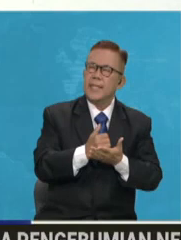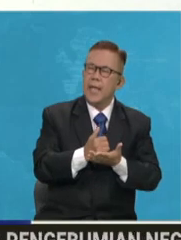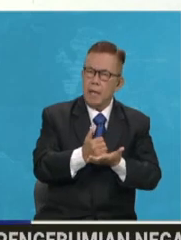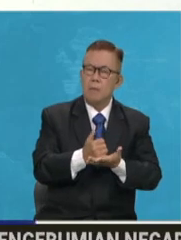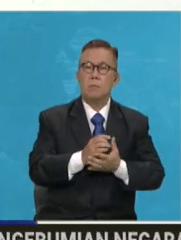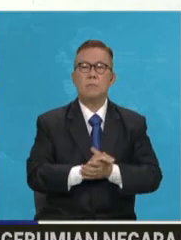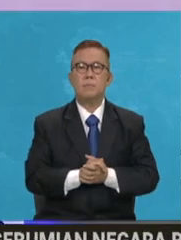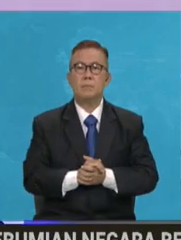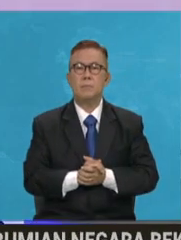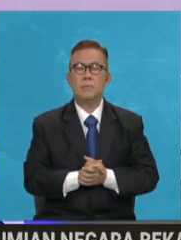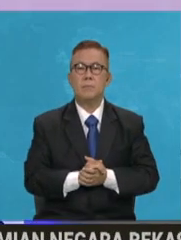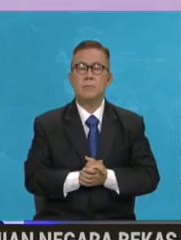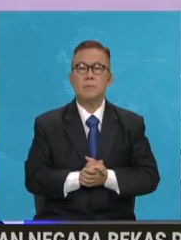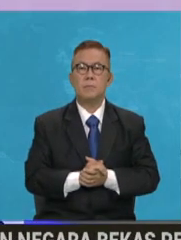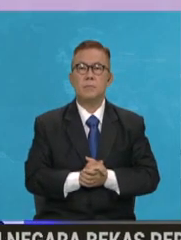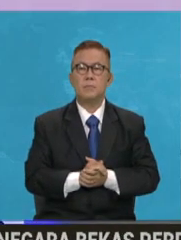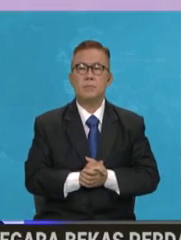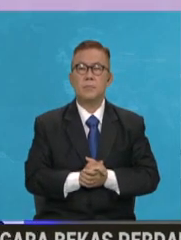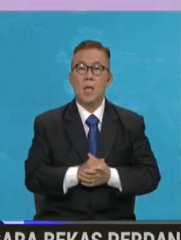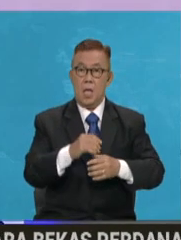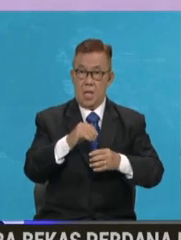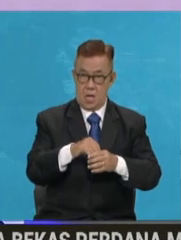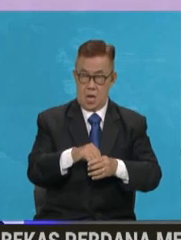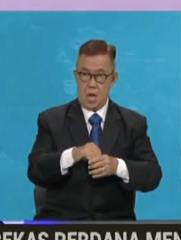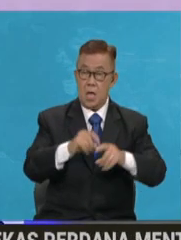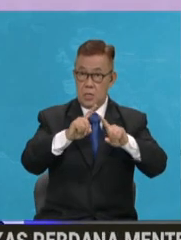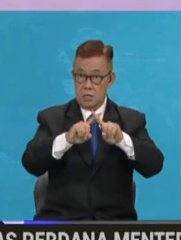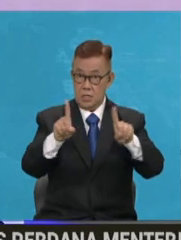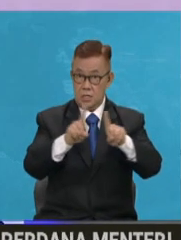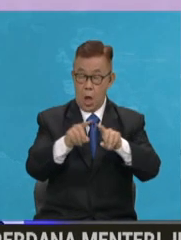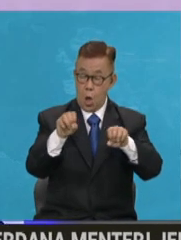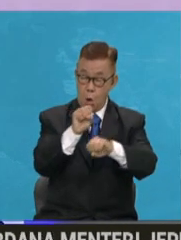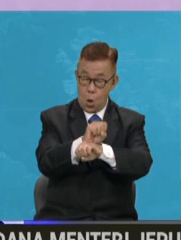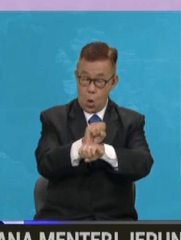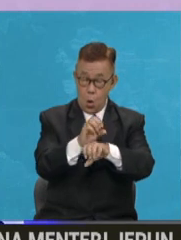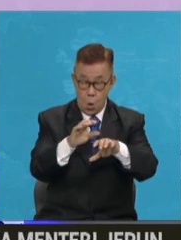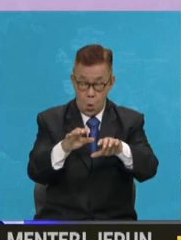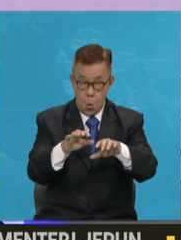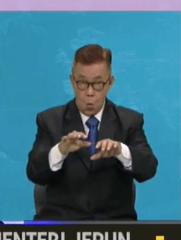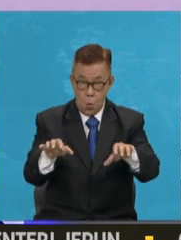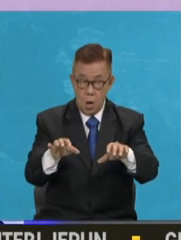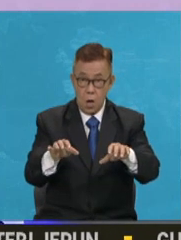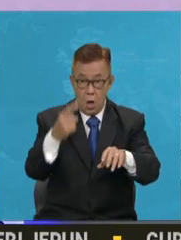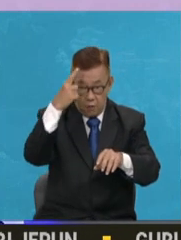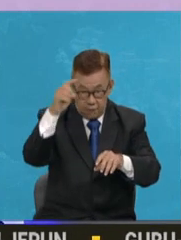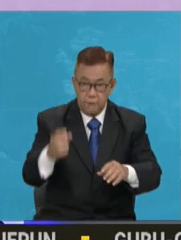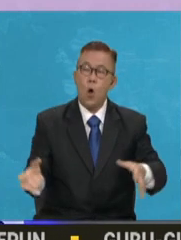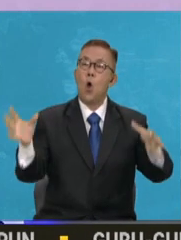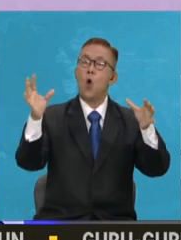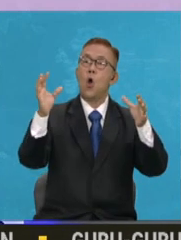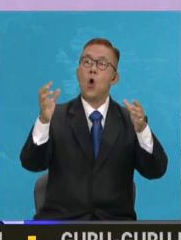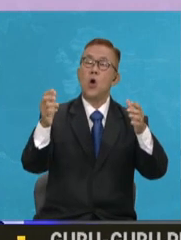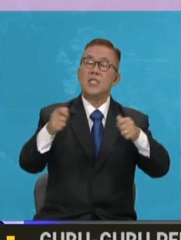teknologi Dalam pada itu beberapa activity diadakan bersempurna sambutan hari guru